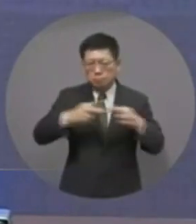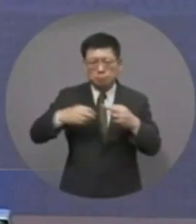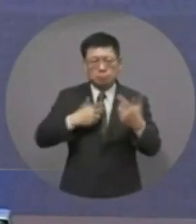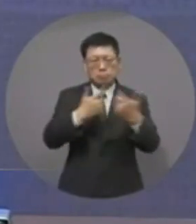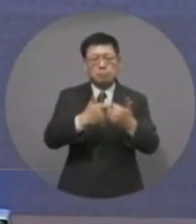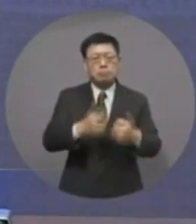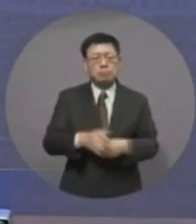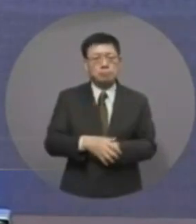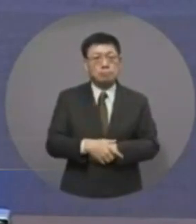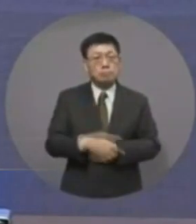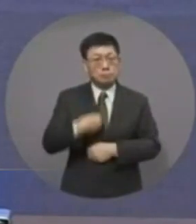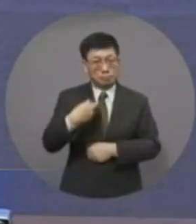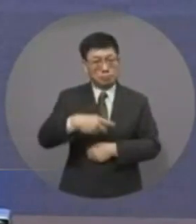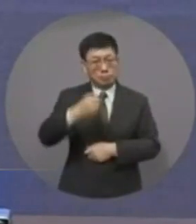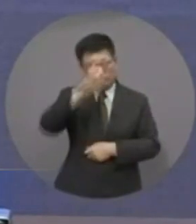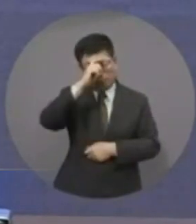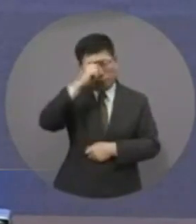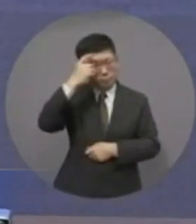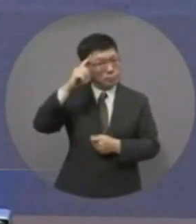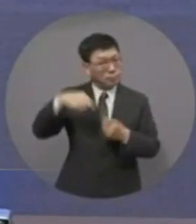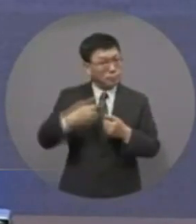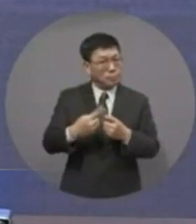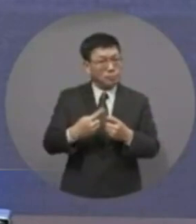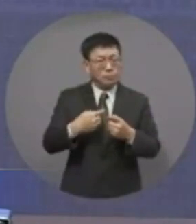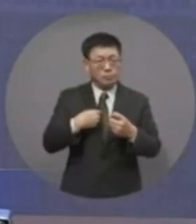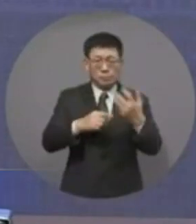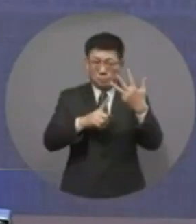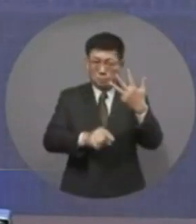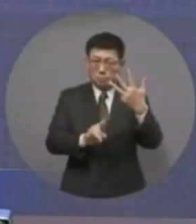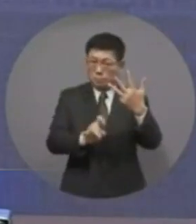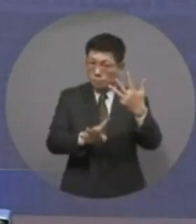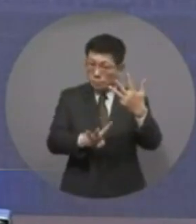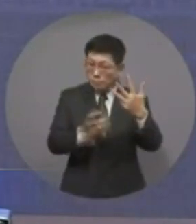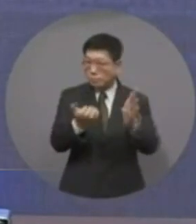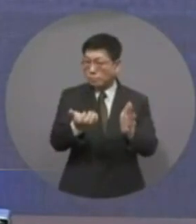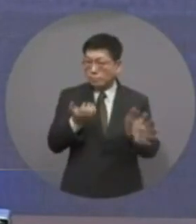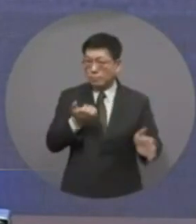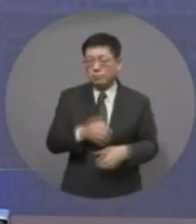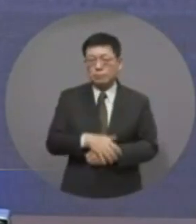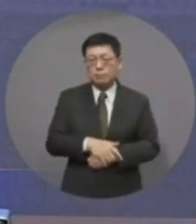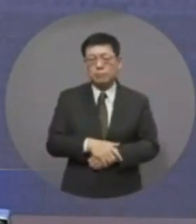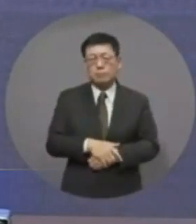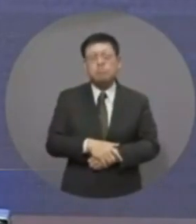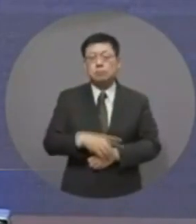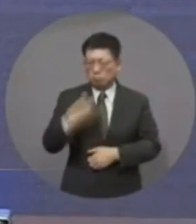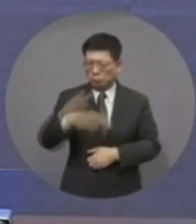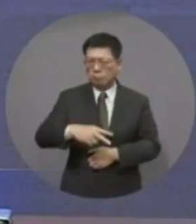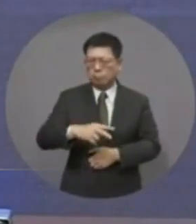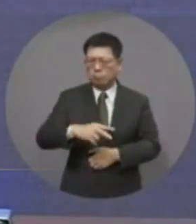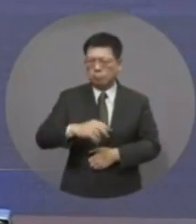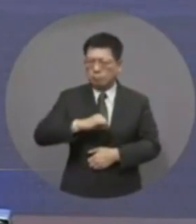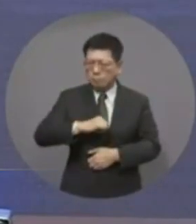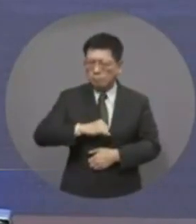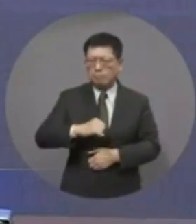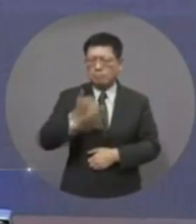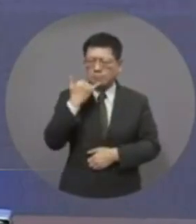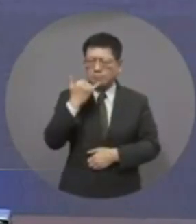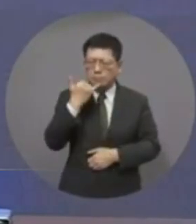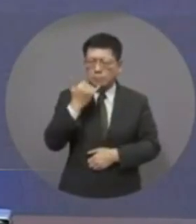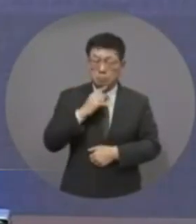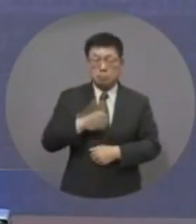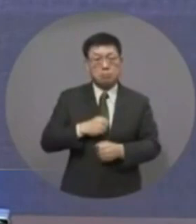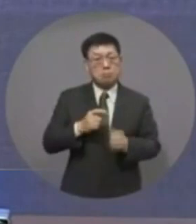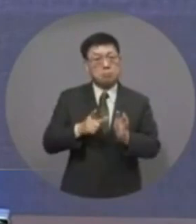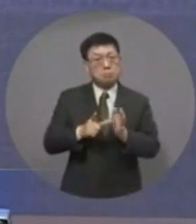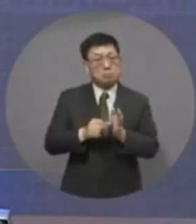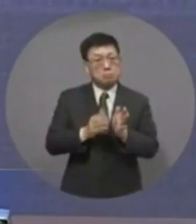应。我们还希望能够在明年的8月14号到期之前，我们台商还可以赶快做相关的调整跟布